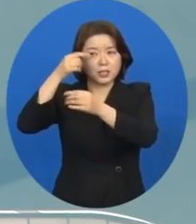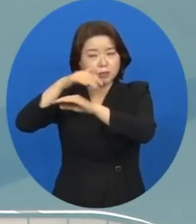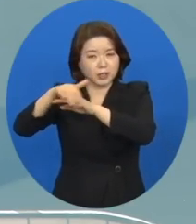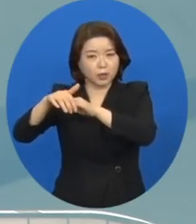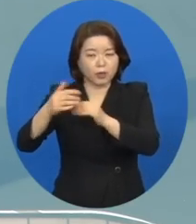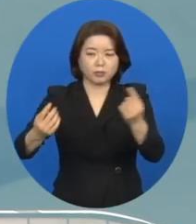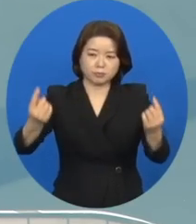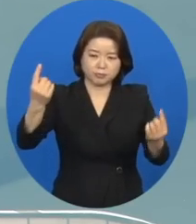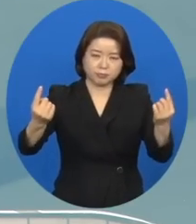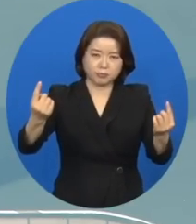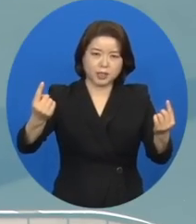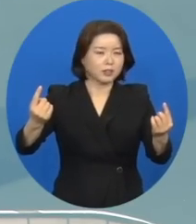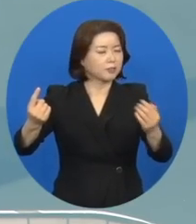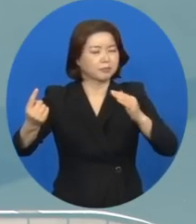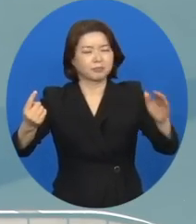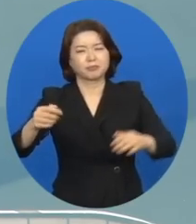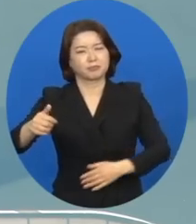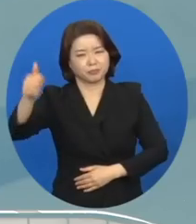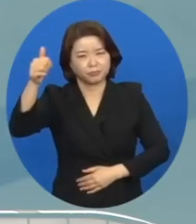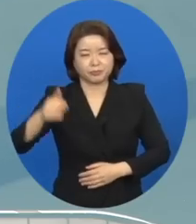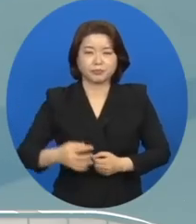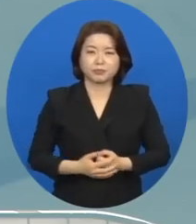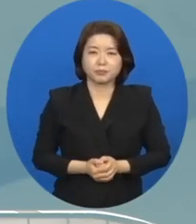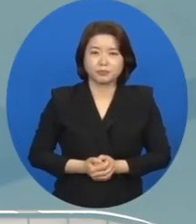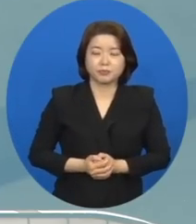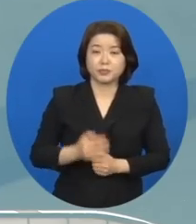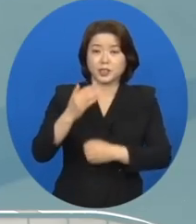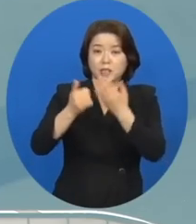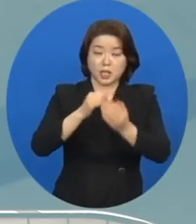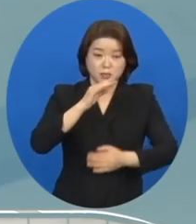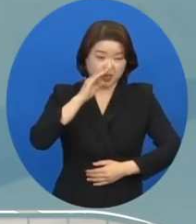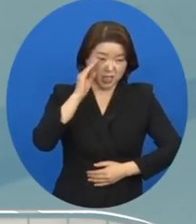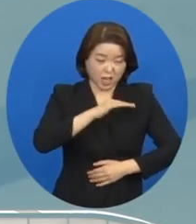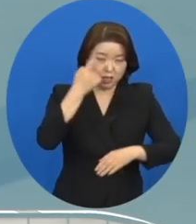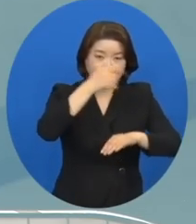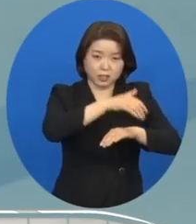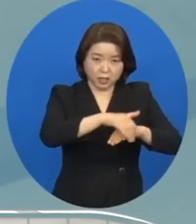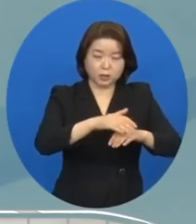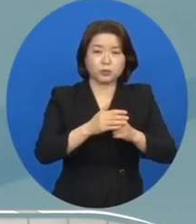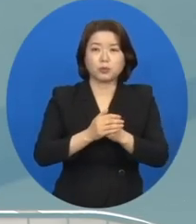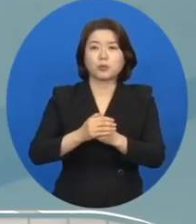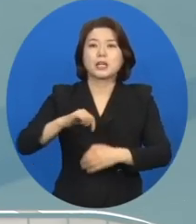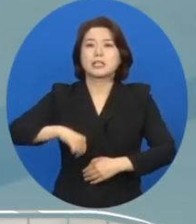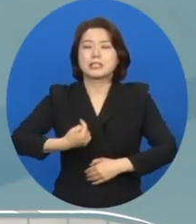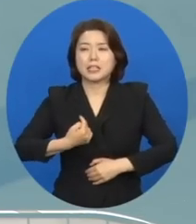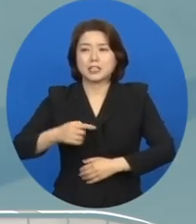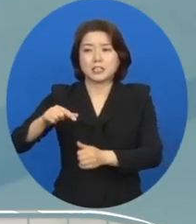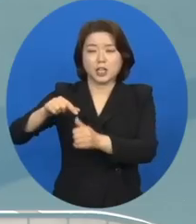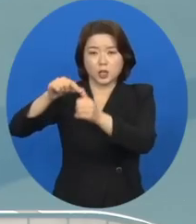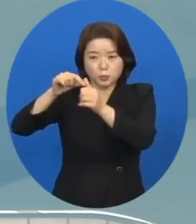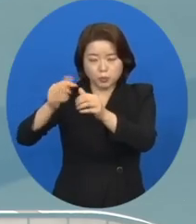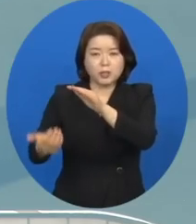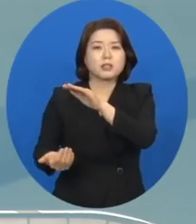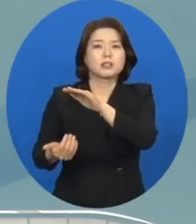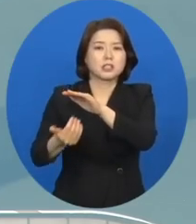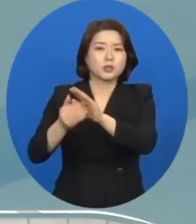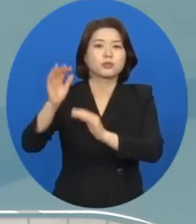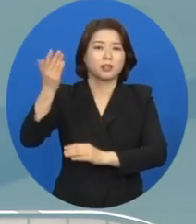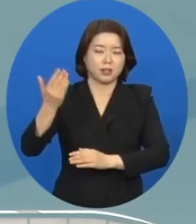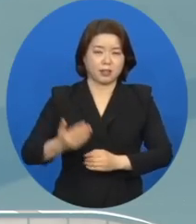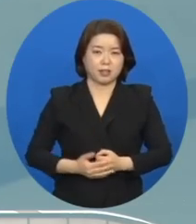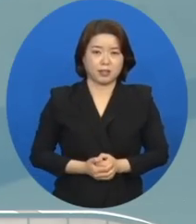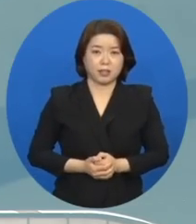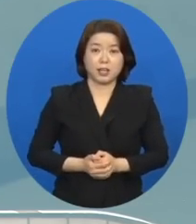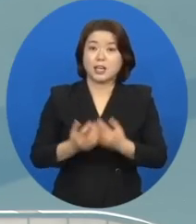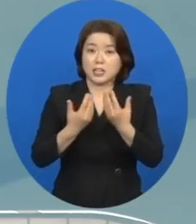없습니다. 하나님은 인간의 악한 모략도 사용하셔서 자신의 구원과 뜻을 성취시키는 분이시기 때문에 그렇습니다. 예를